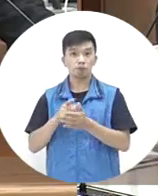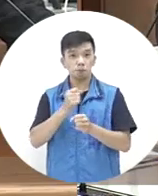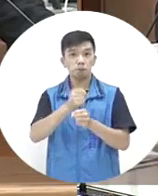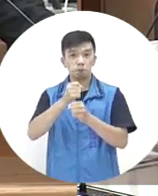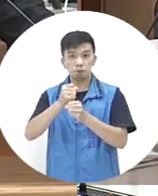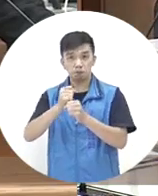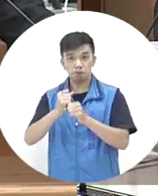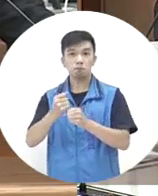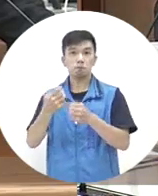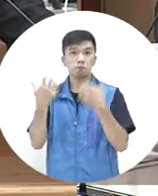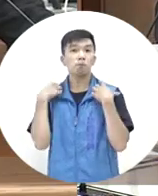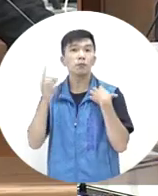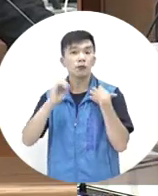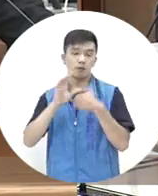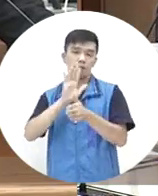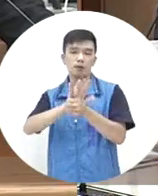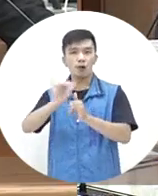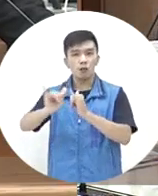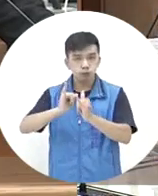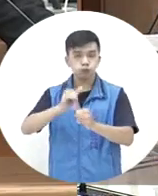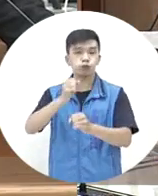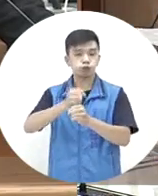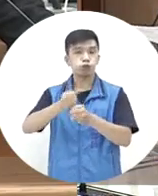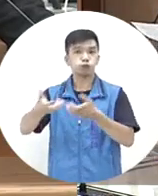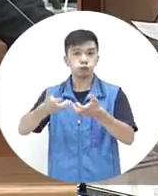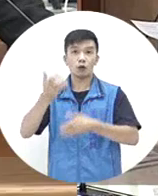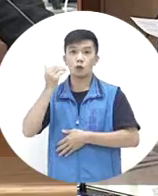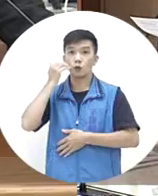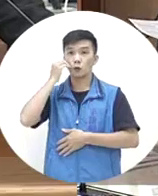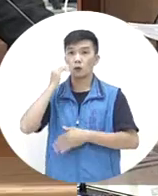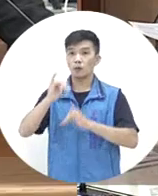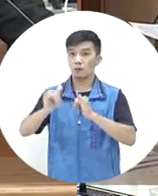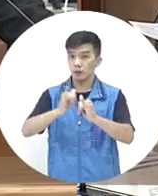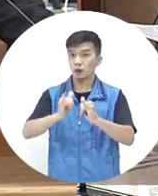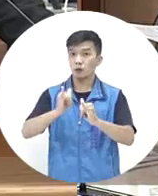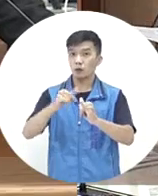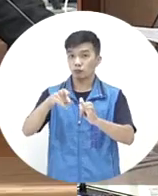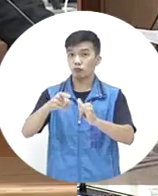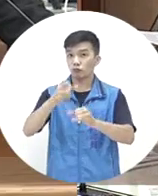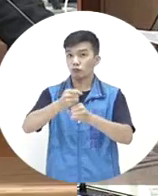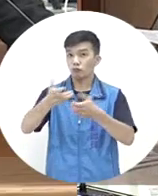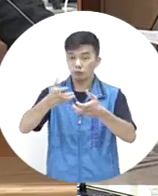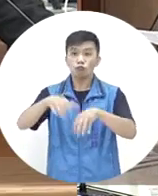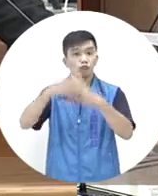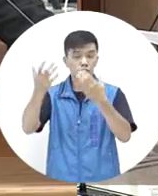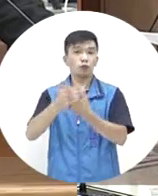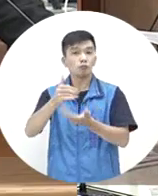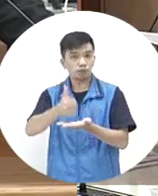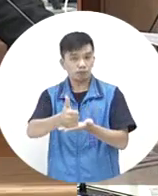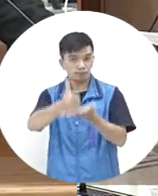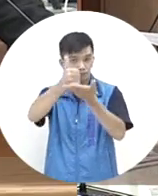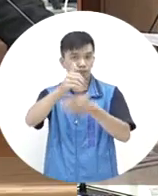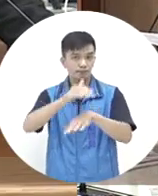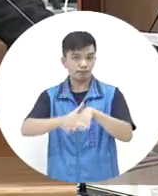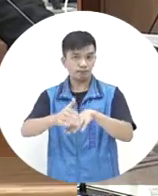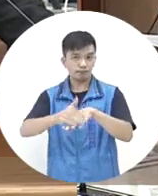人民做事，人民决定的方向，我们都尊重。我们所有的事情取决于